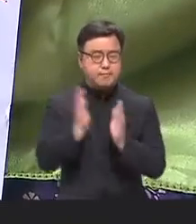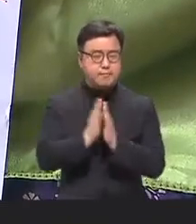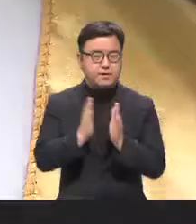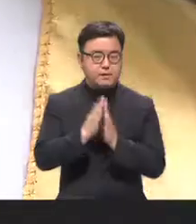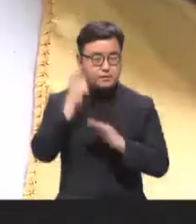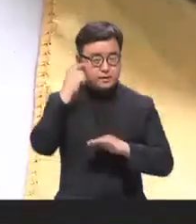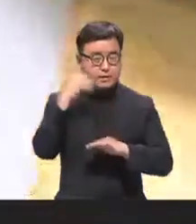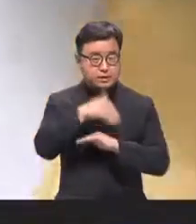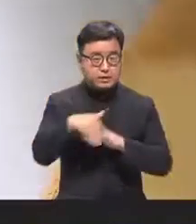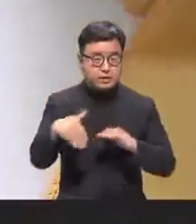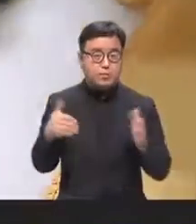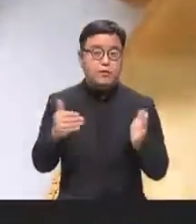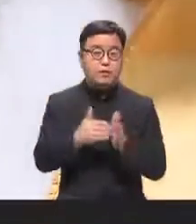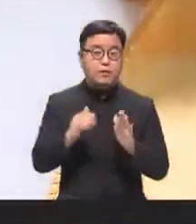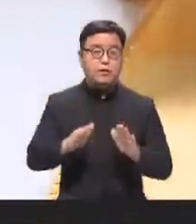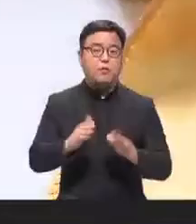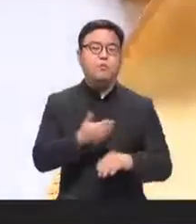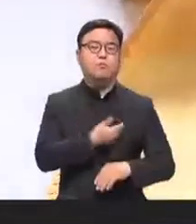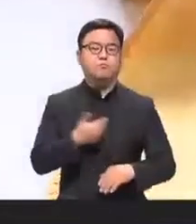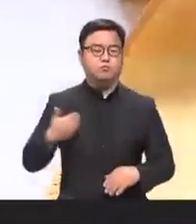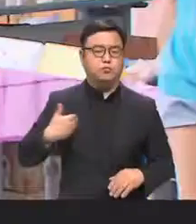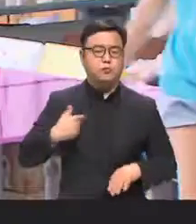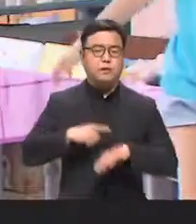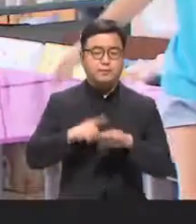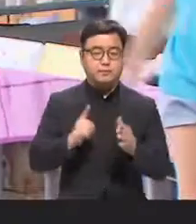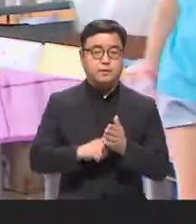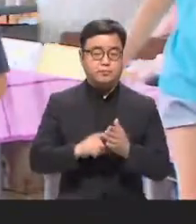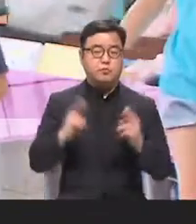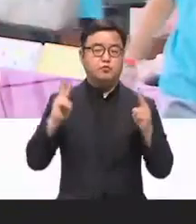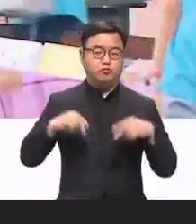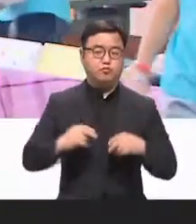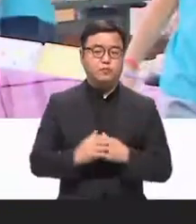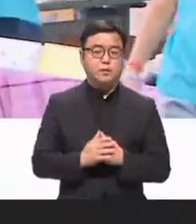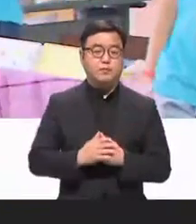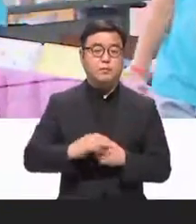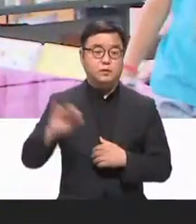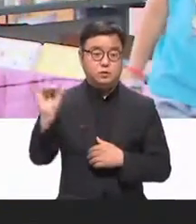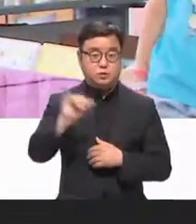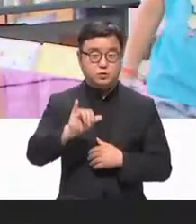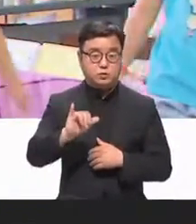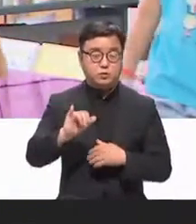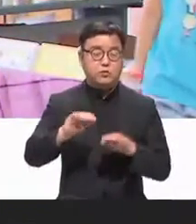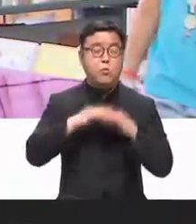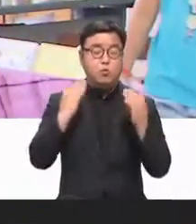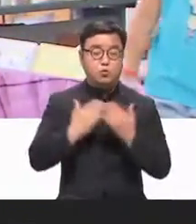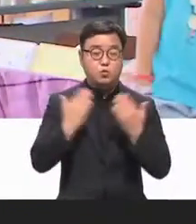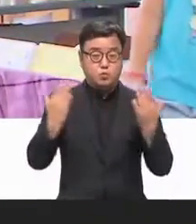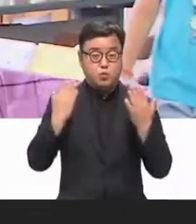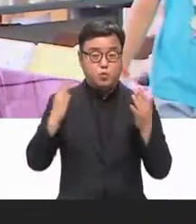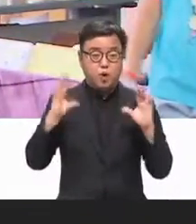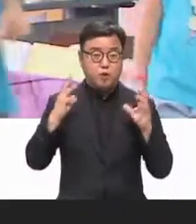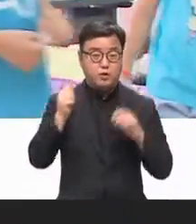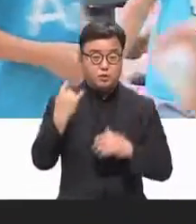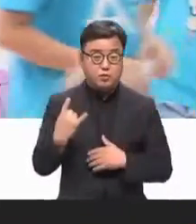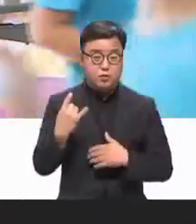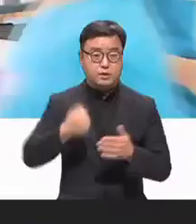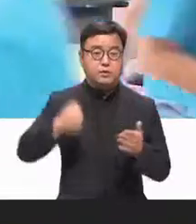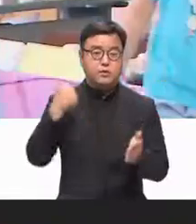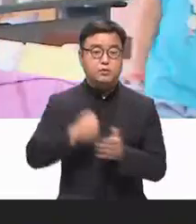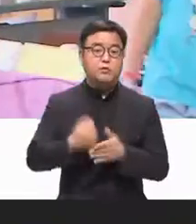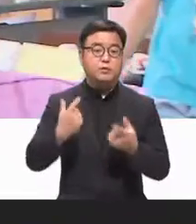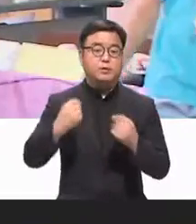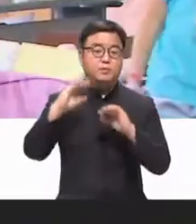보니 그 뿌듯함도 배가 됩니다. 전교 어린이회에서 결정한 사항이기도 하고